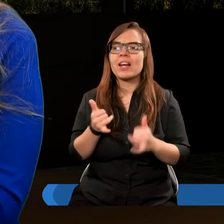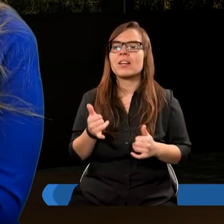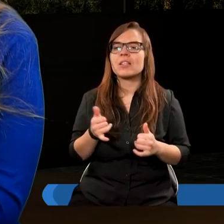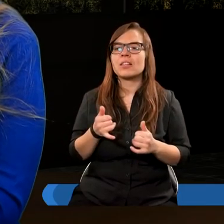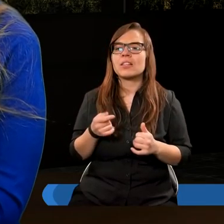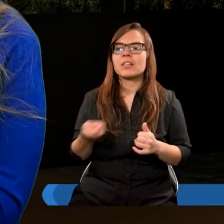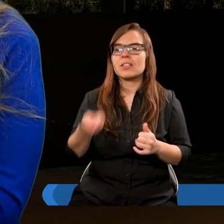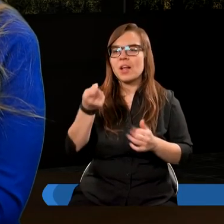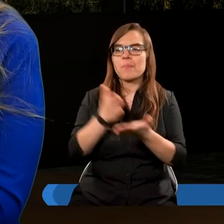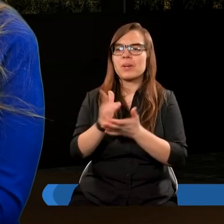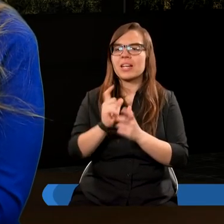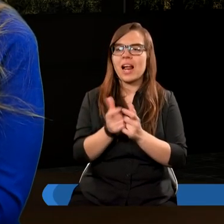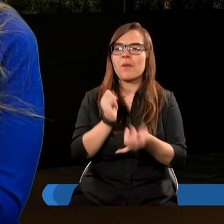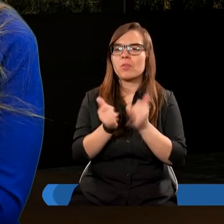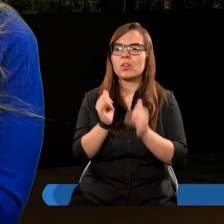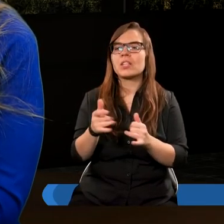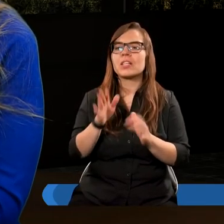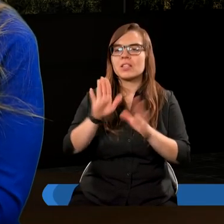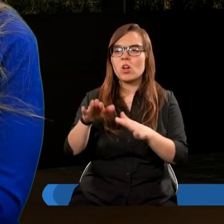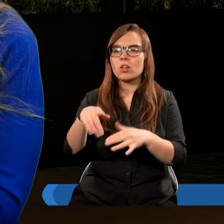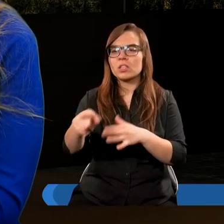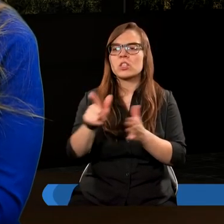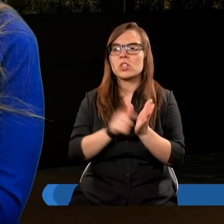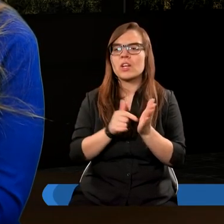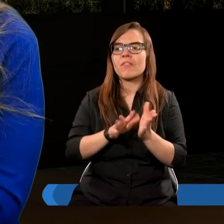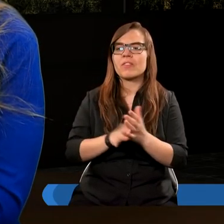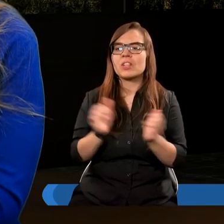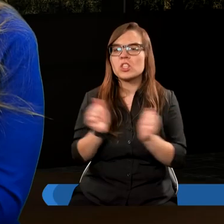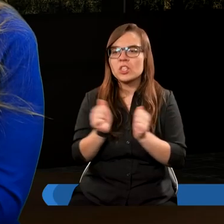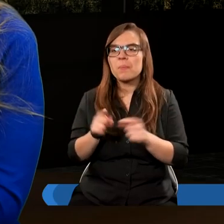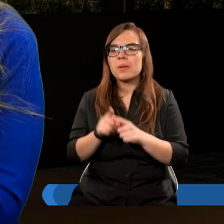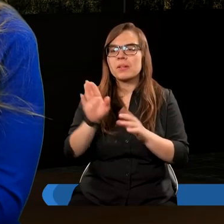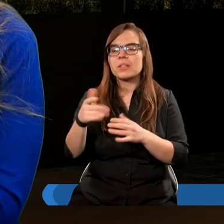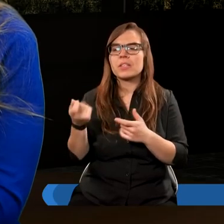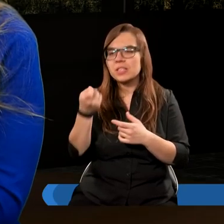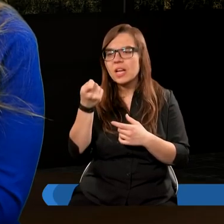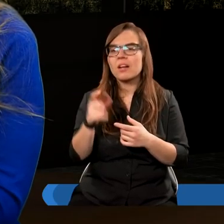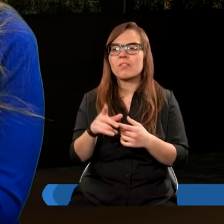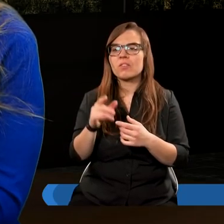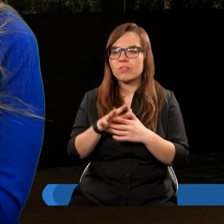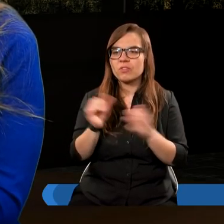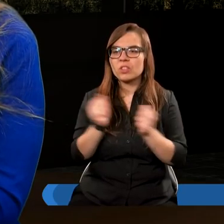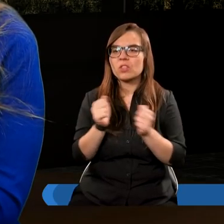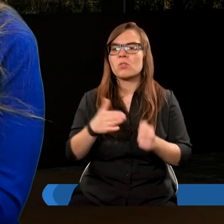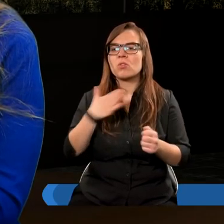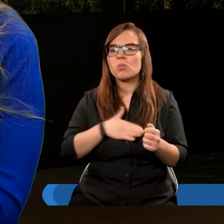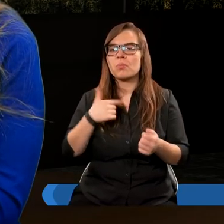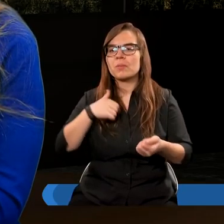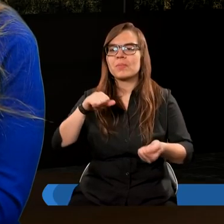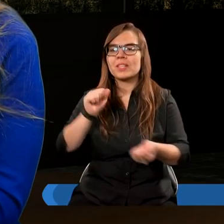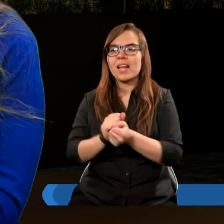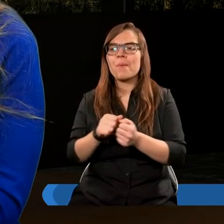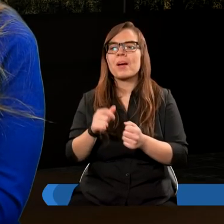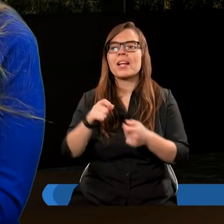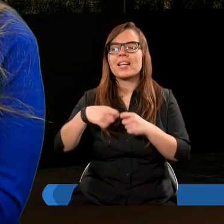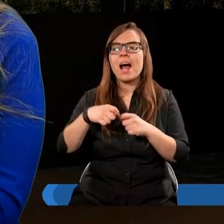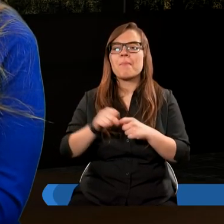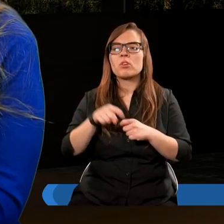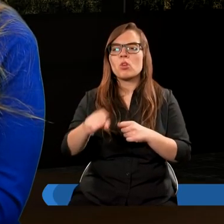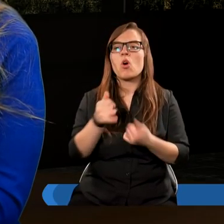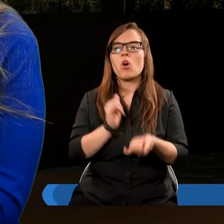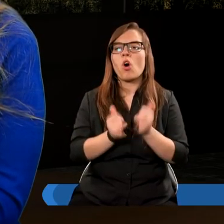Jeżdżę nim przez cały rok i zostawiam go często w zimie. I w zimie lubi zamarznąć zamek do tego roweru.